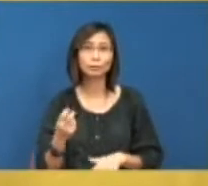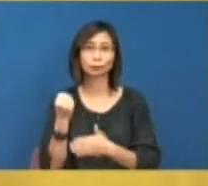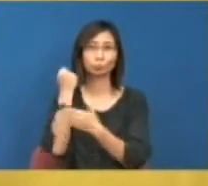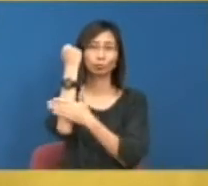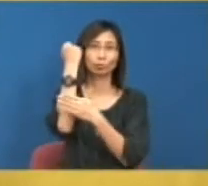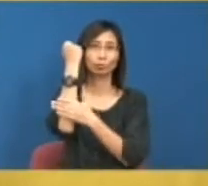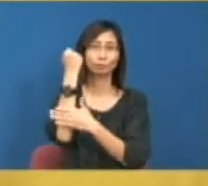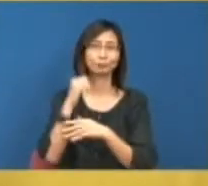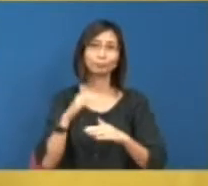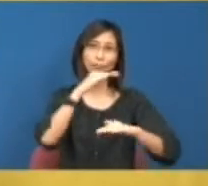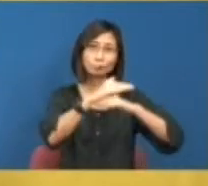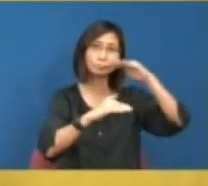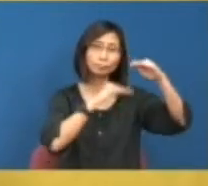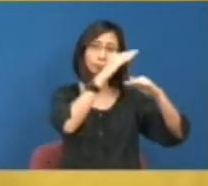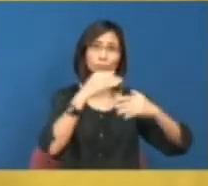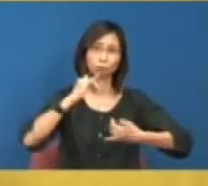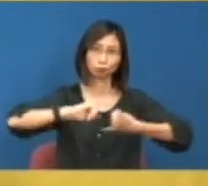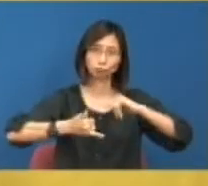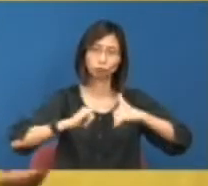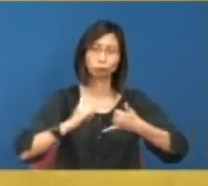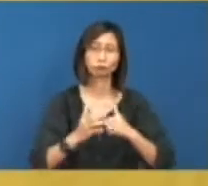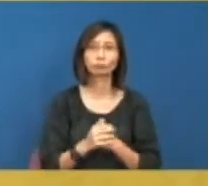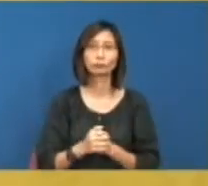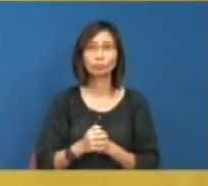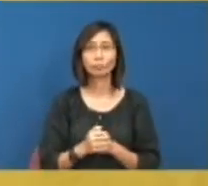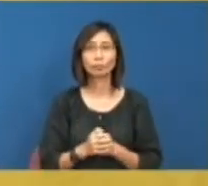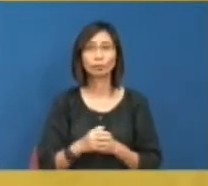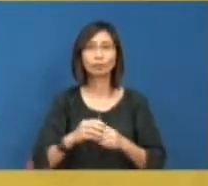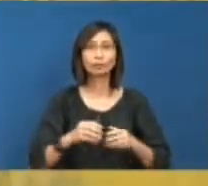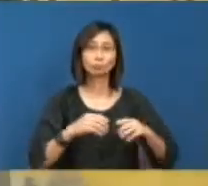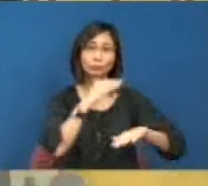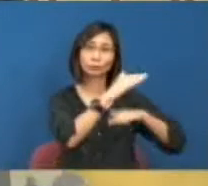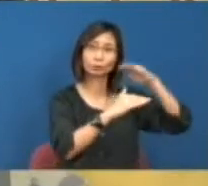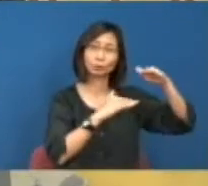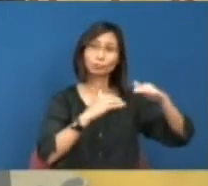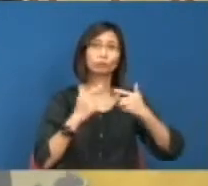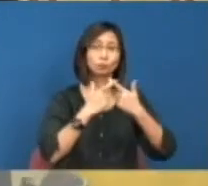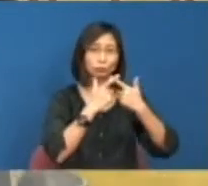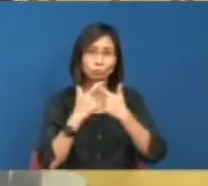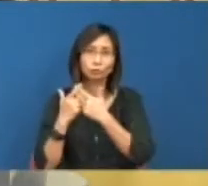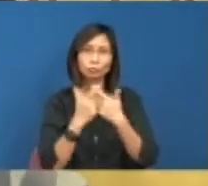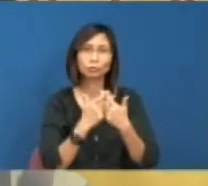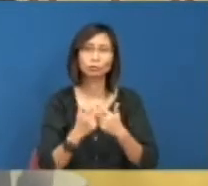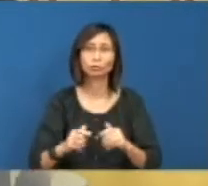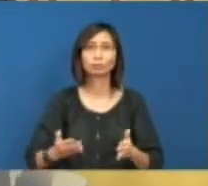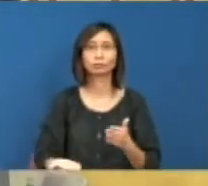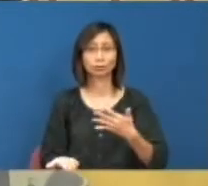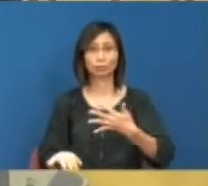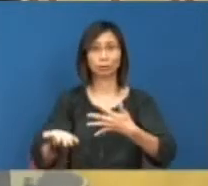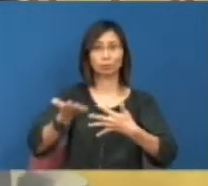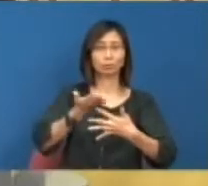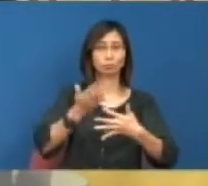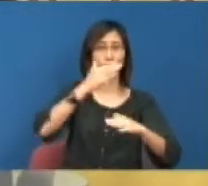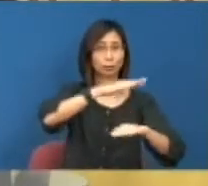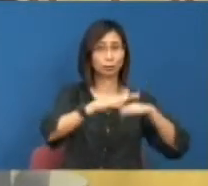家咧係大可不必嘅。比如講好簡單，階級鬥爭嘅第一樣嘢係咩咧？就係提高個人階級意識。提高個人階